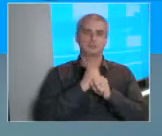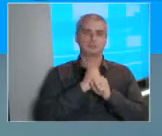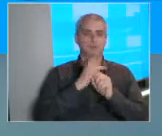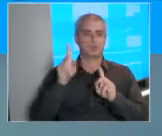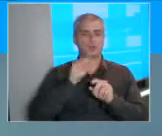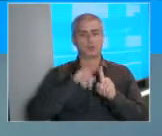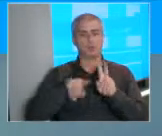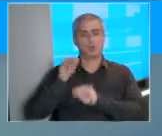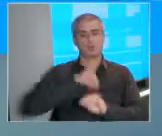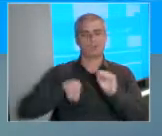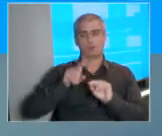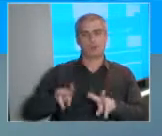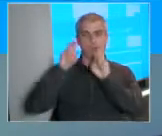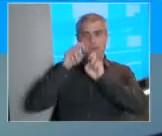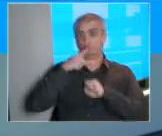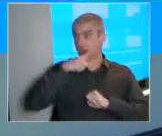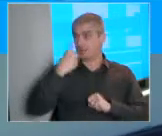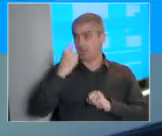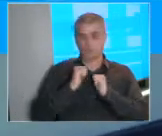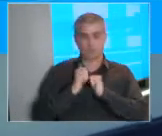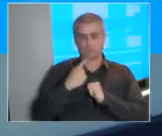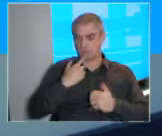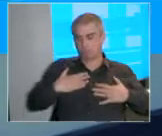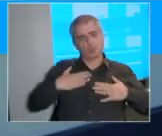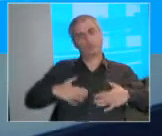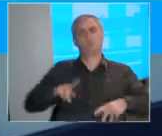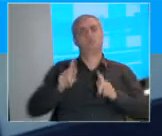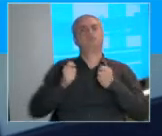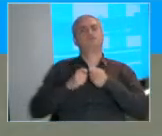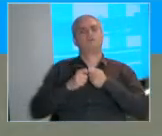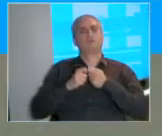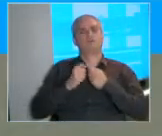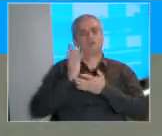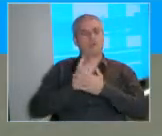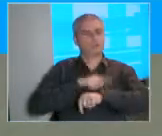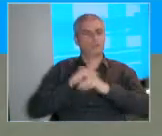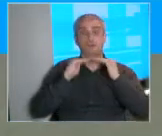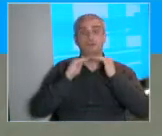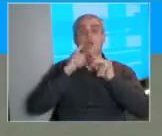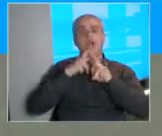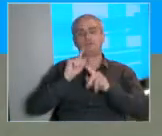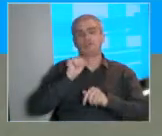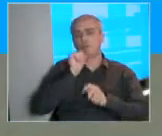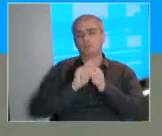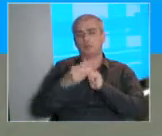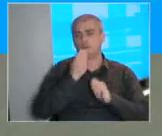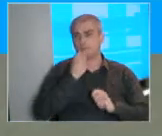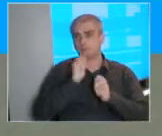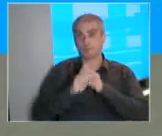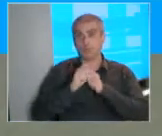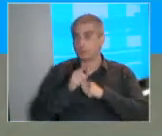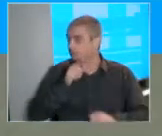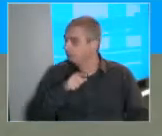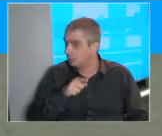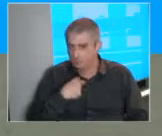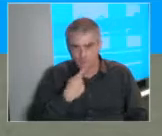שימוש מניפולטיבי. יבוא אחד מבני הזוג ויגיד, אני רוצה משמורת משותפת וחלוקת זמני שהות שוויונית, רק כדי לא לשלם מזונות. זה,